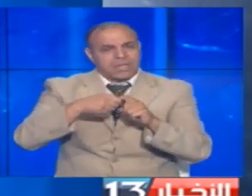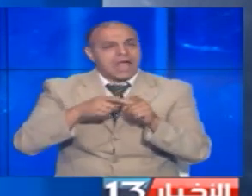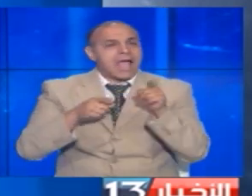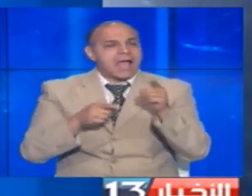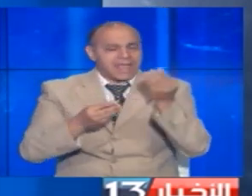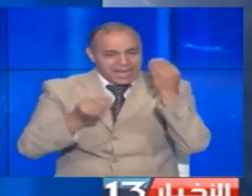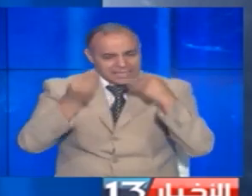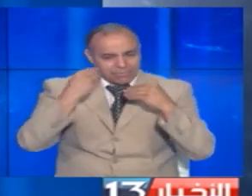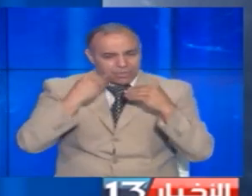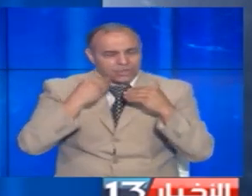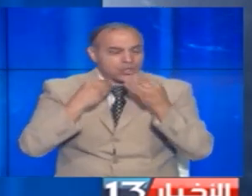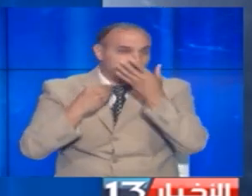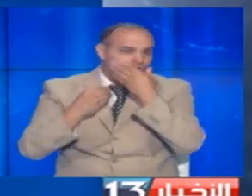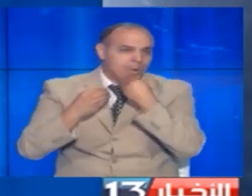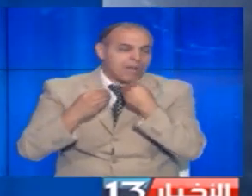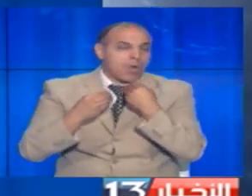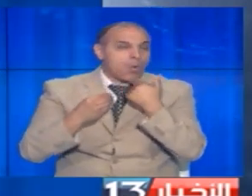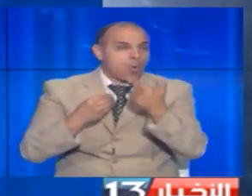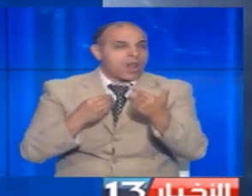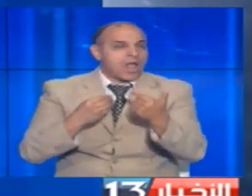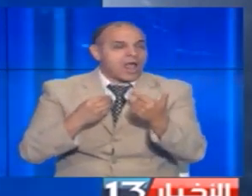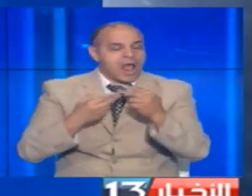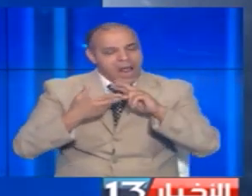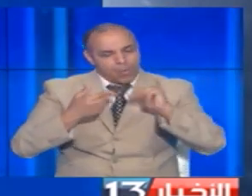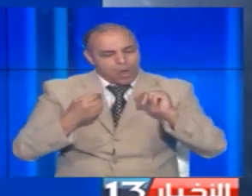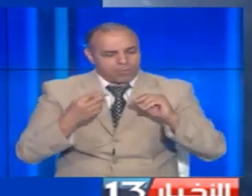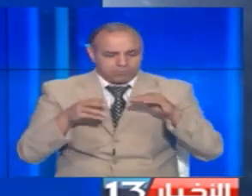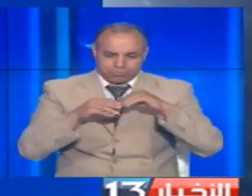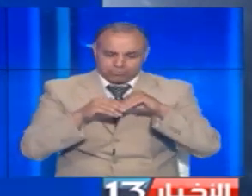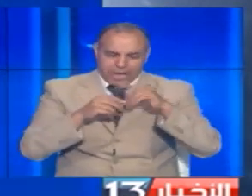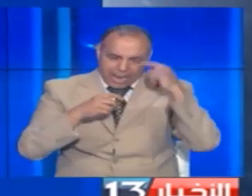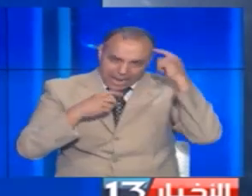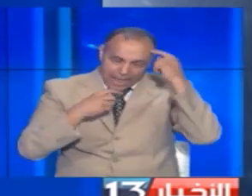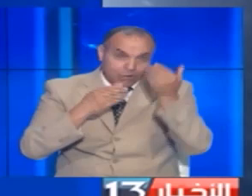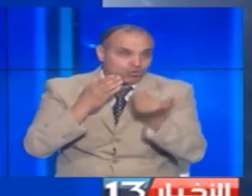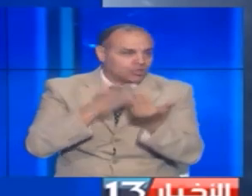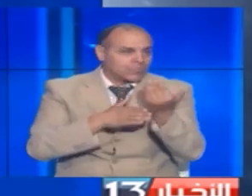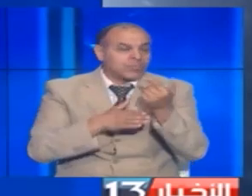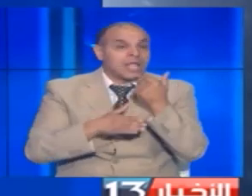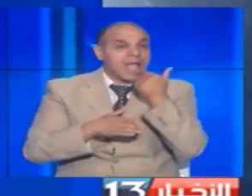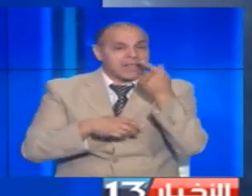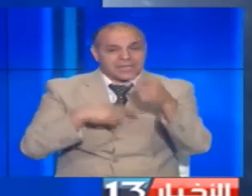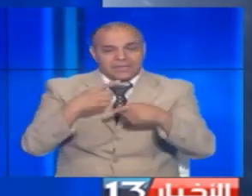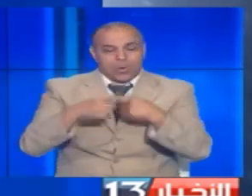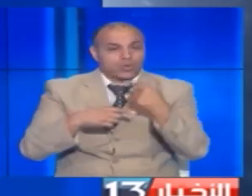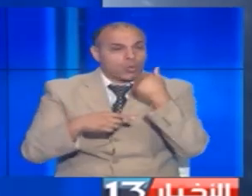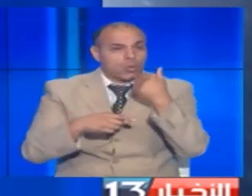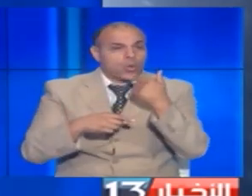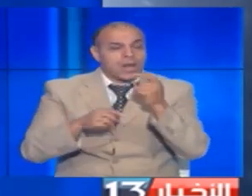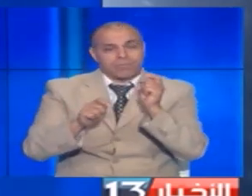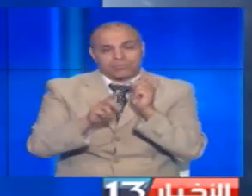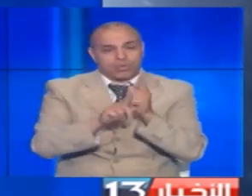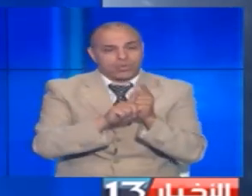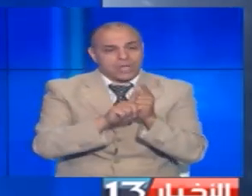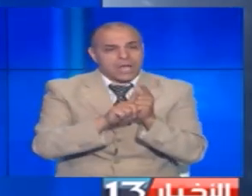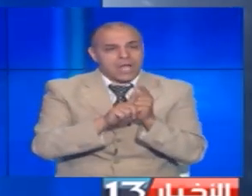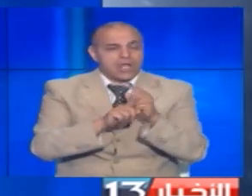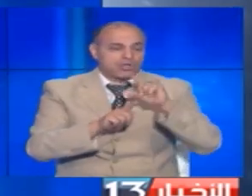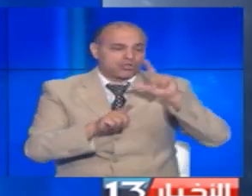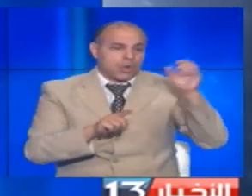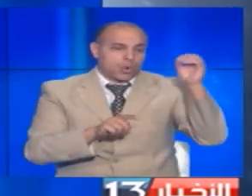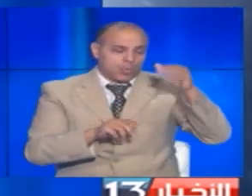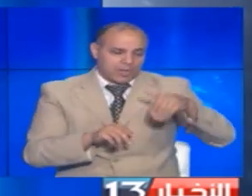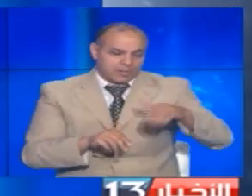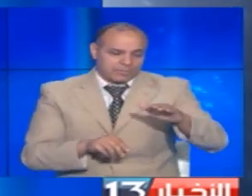تجربه جماليه تمتزج فيها ال ال وانه بالخيال والابداع وتتواصل فعاليات هذا الملتقى الى موفى شهر اكتوبر